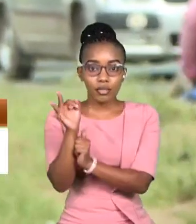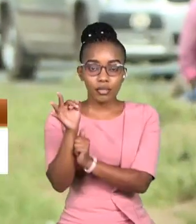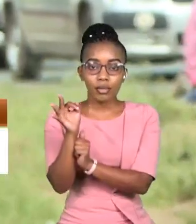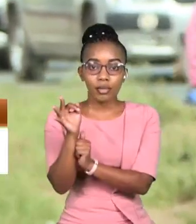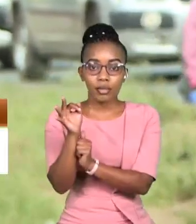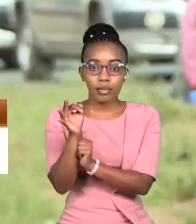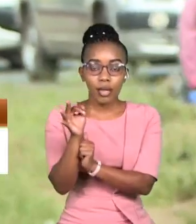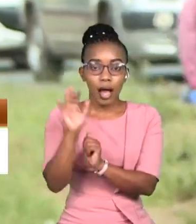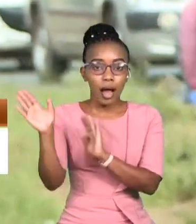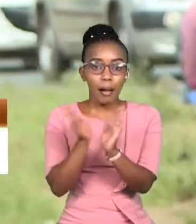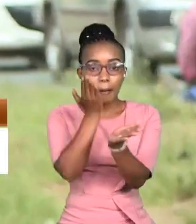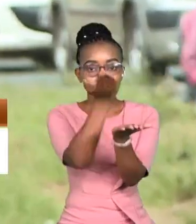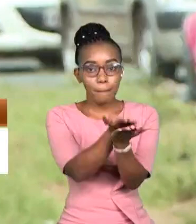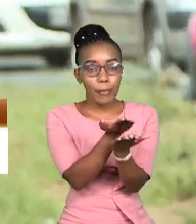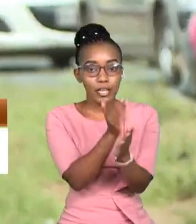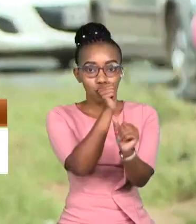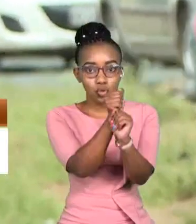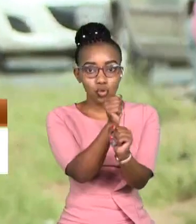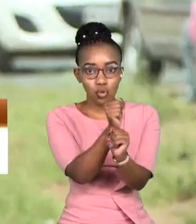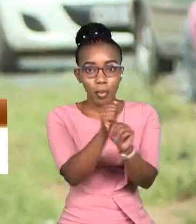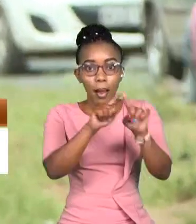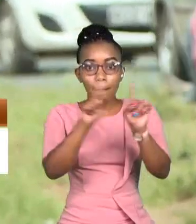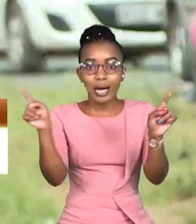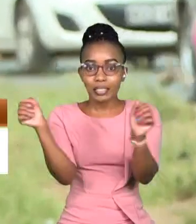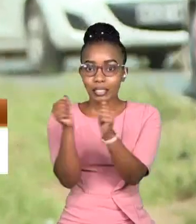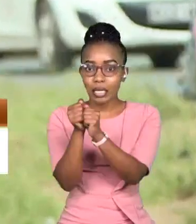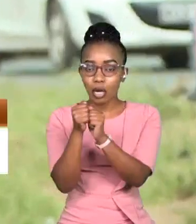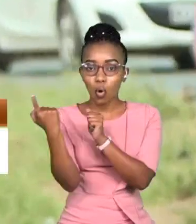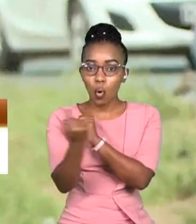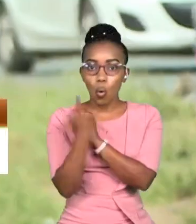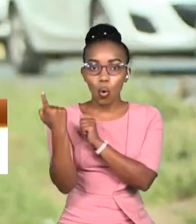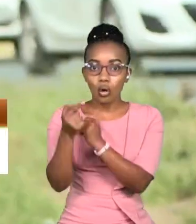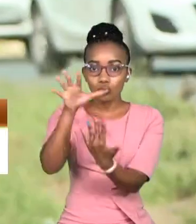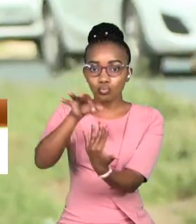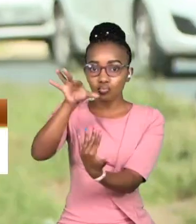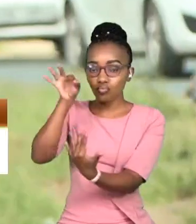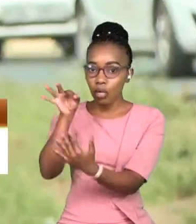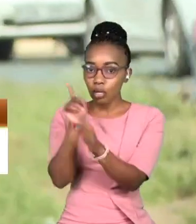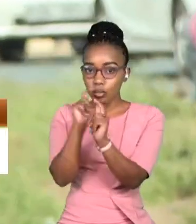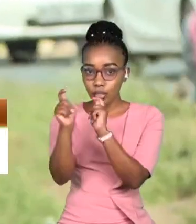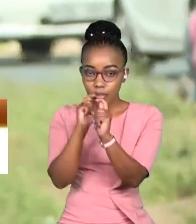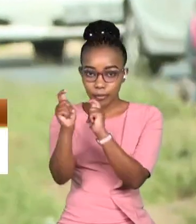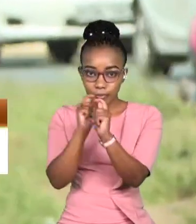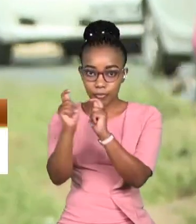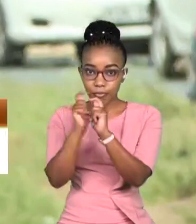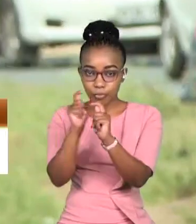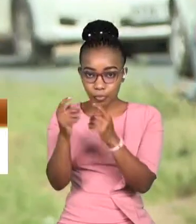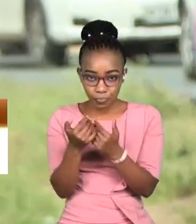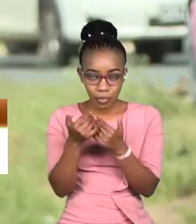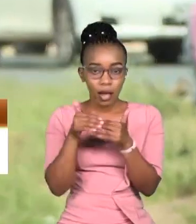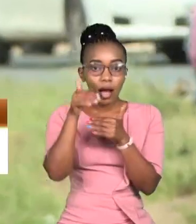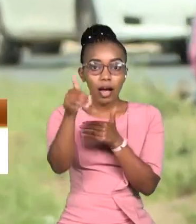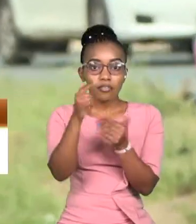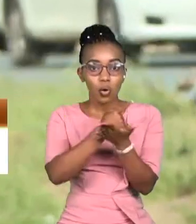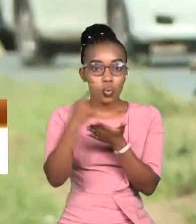kutuma maombi ya nafasi hiyo. 10 peke yake ndio waliweza kuteuliwa kukaa mbele ya jopo la makamishna. Baada ya